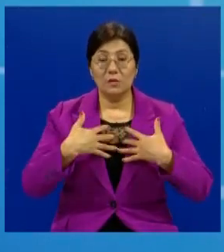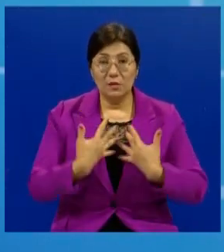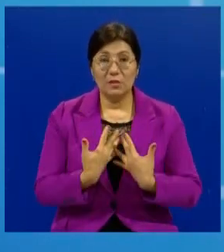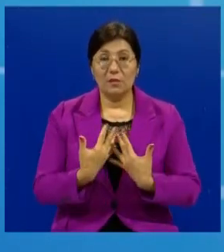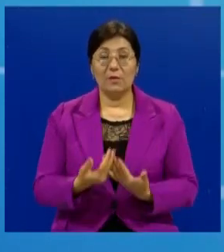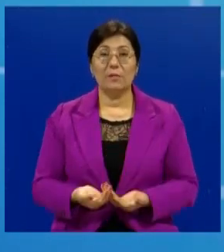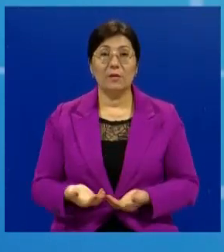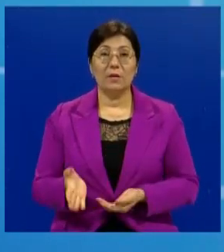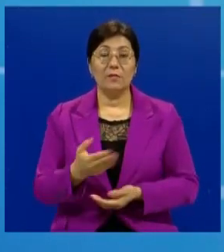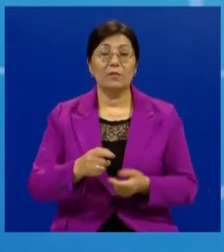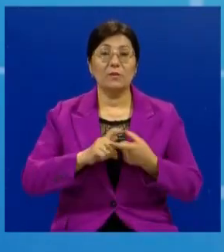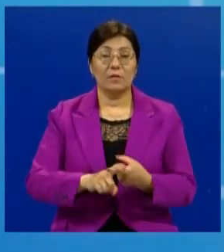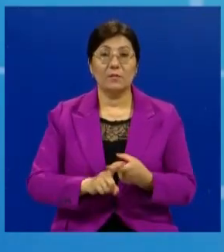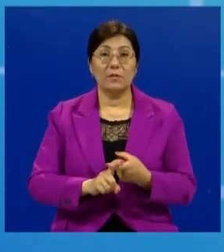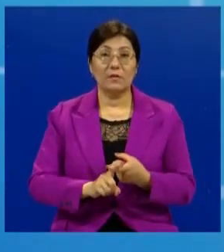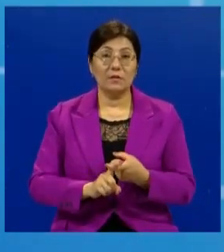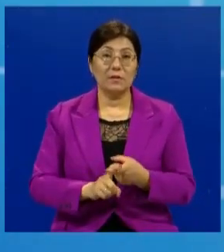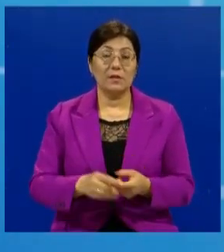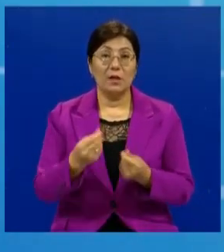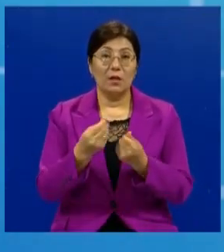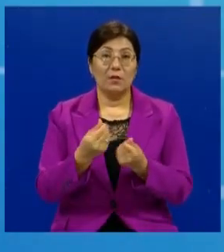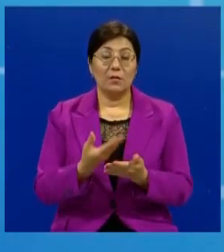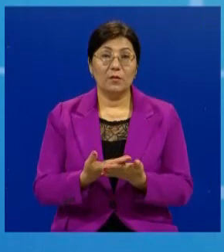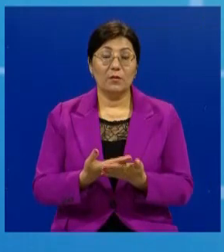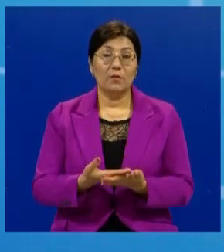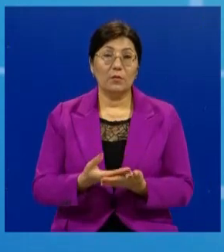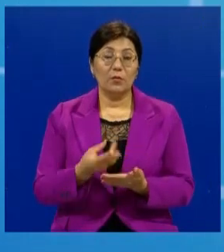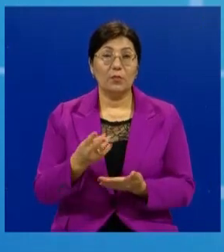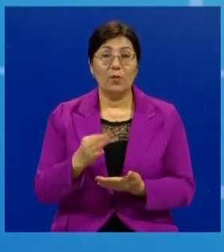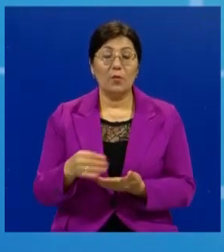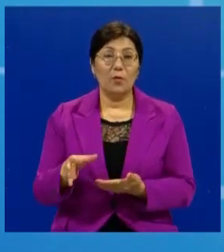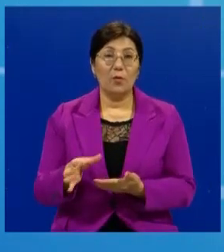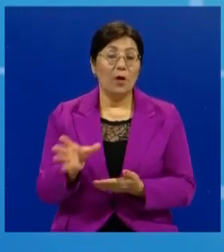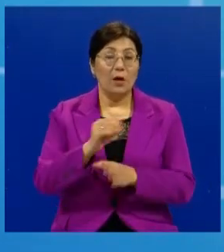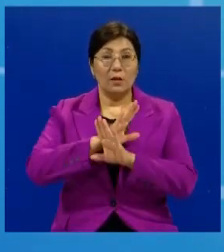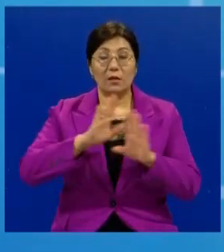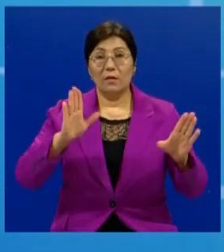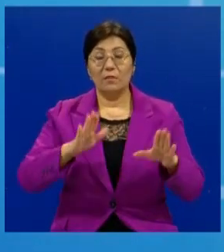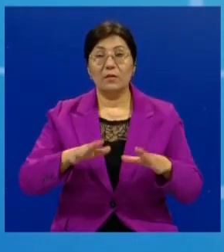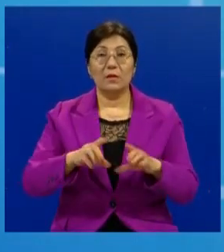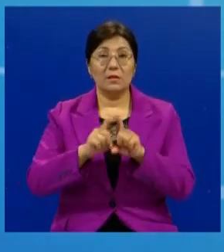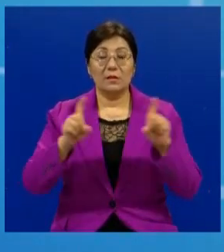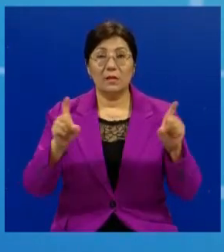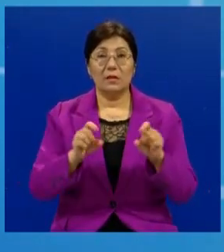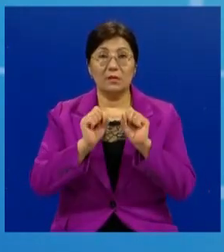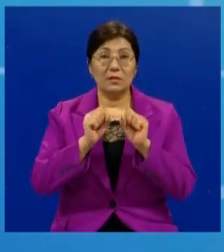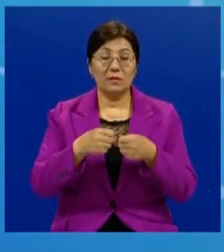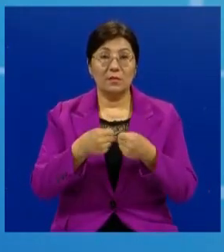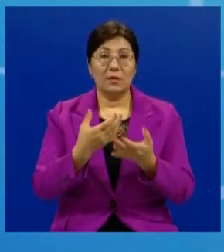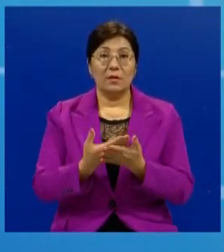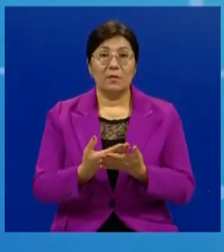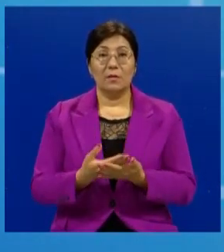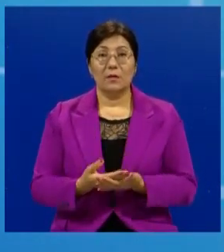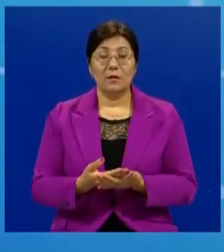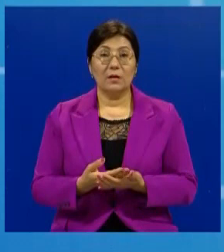конечно, связано и с бюджетом, но, тем не менее, не все здания смогли привести, ну, в такое